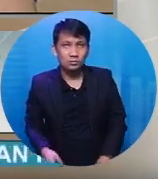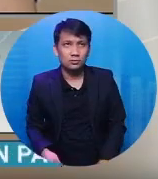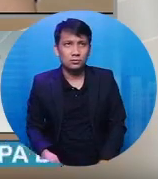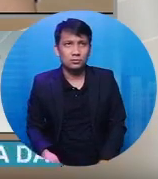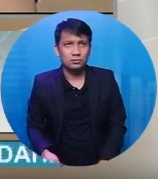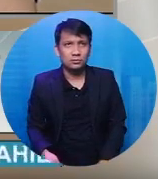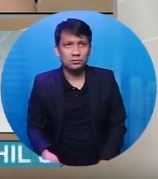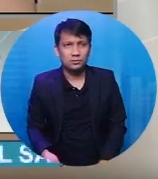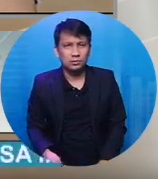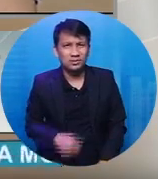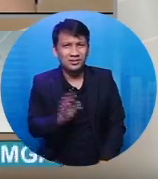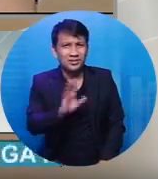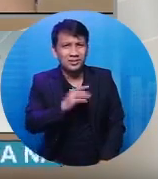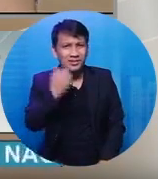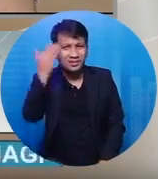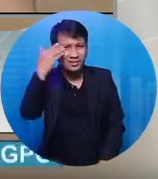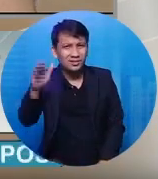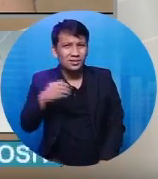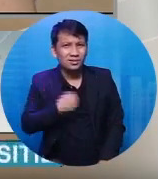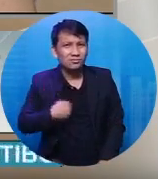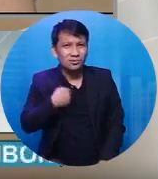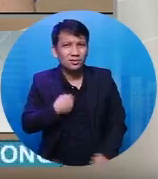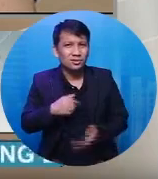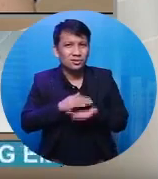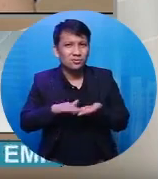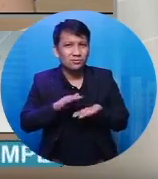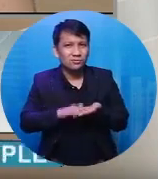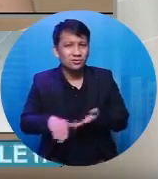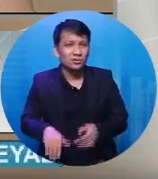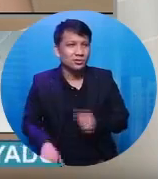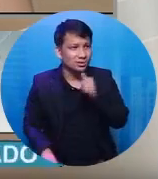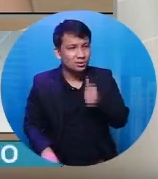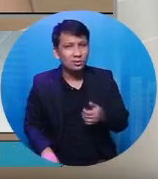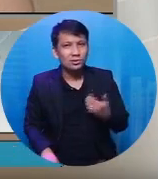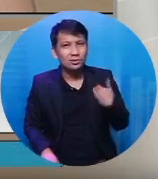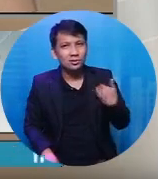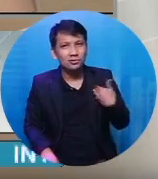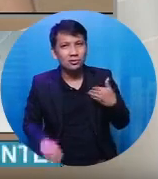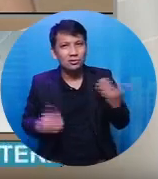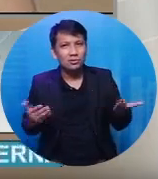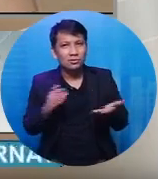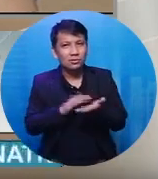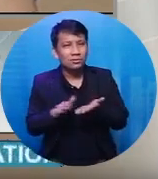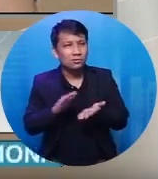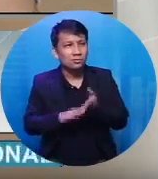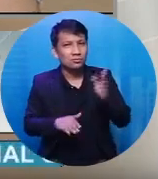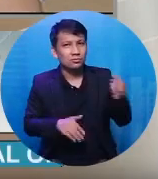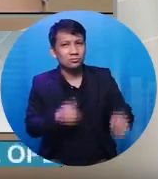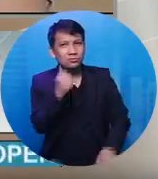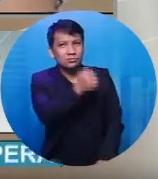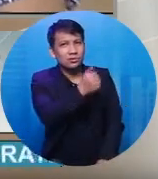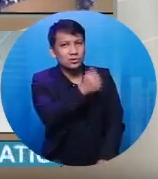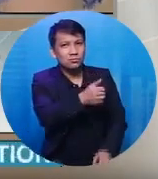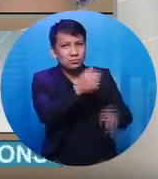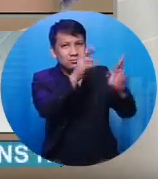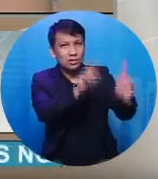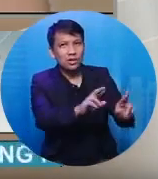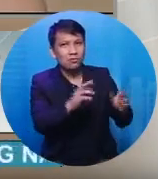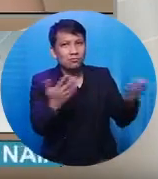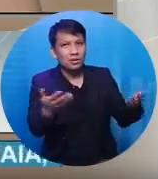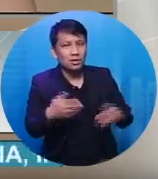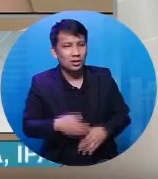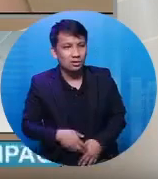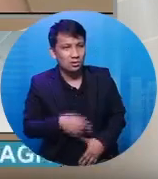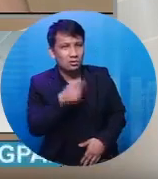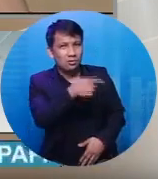po. Grabe hindi naman, ka nga marunong maghingi ng tawad eh. Mama, sa sarili mo yan. Na lang, wala kang respeto at wala alam kang... Alam mo, totoo